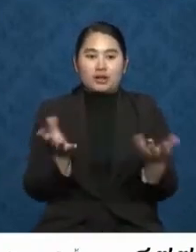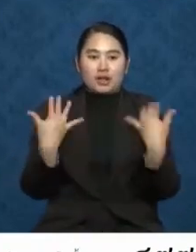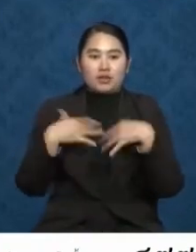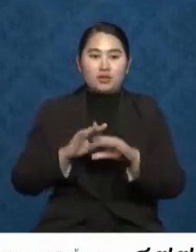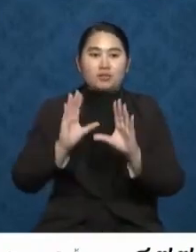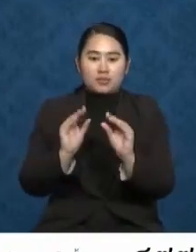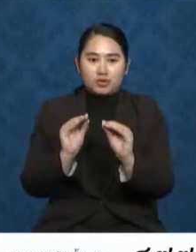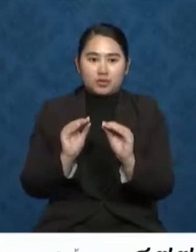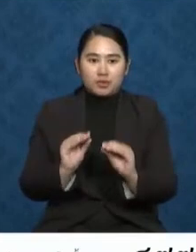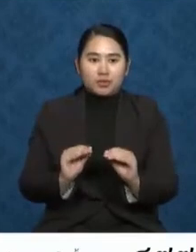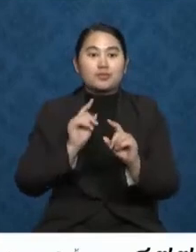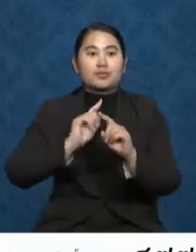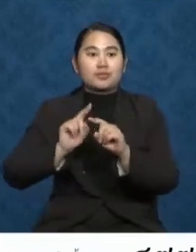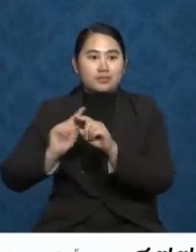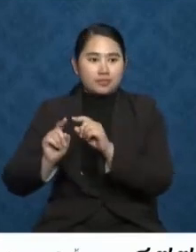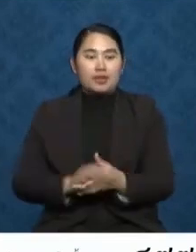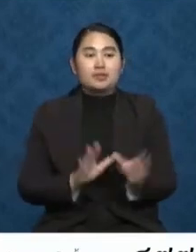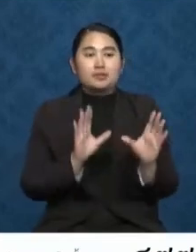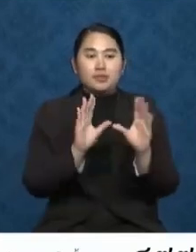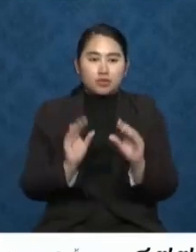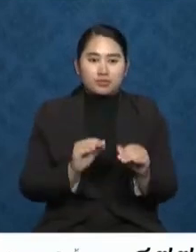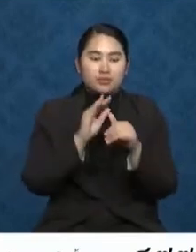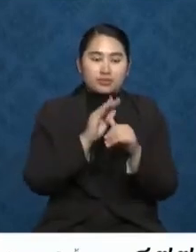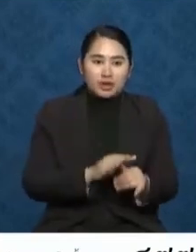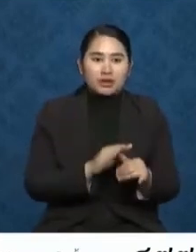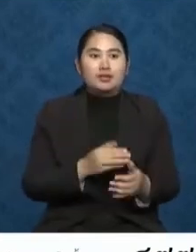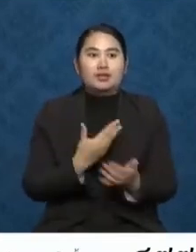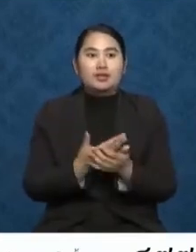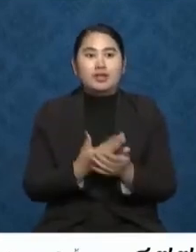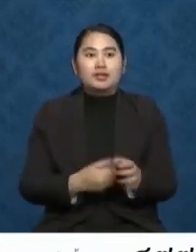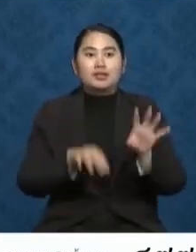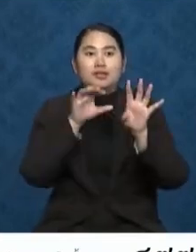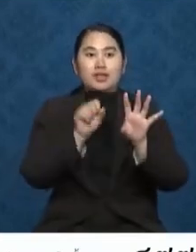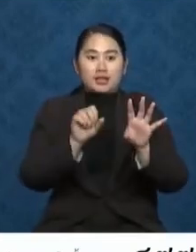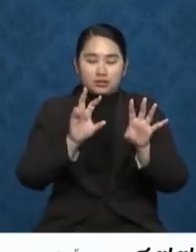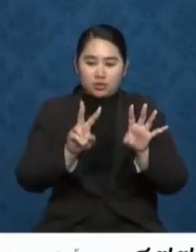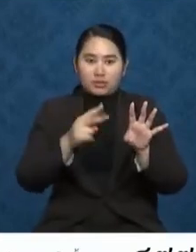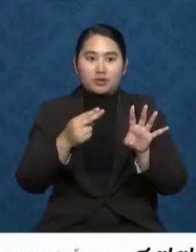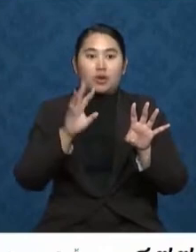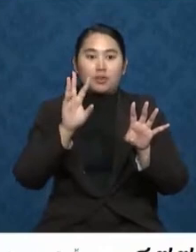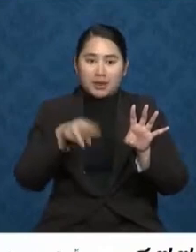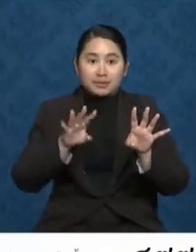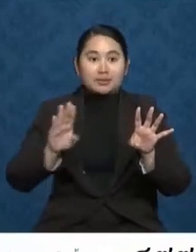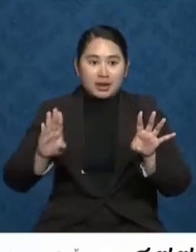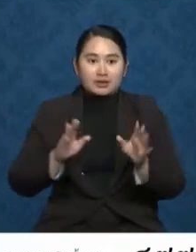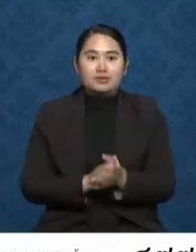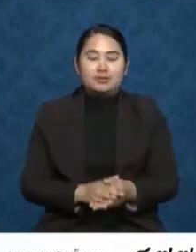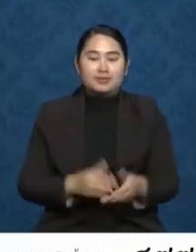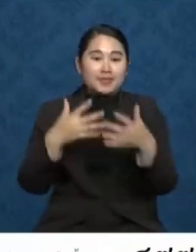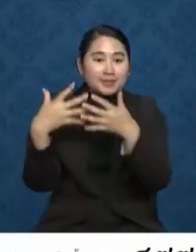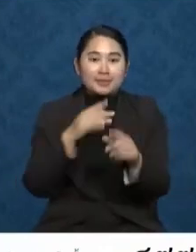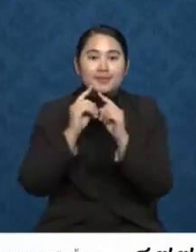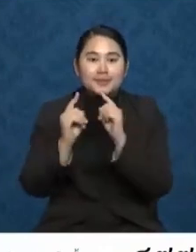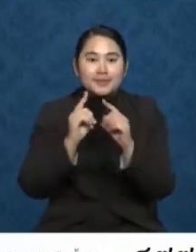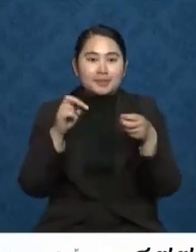ประชุมจัดการประชุมด้านการป้องกันและปราบปรามการค้ามนุษย์ตั้งไว้ 426,000 บาทและการสร้างความเข้าใจกับสหรัฐเกี่ยวกับการ